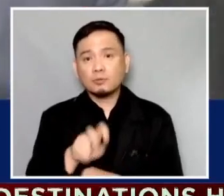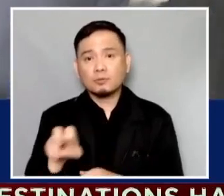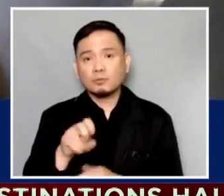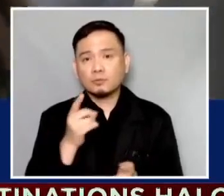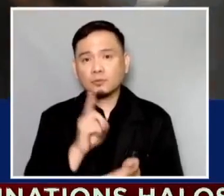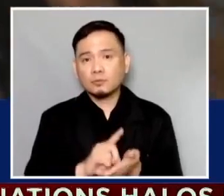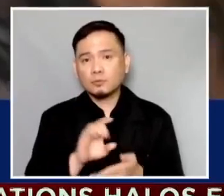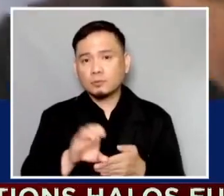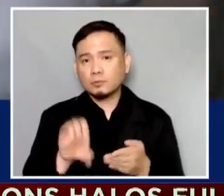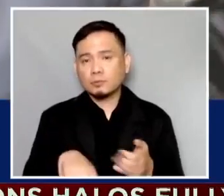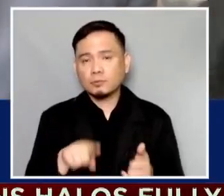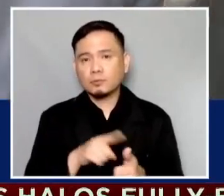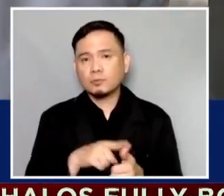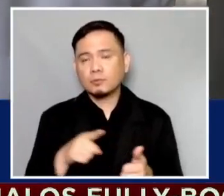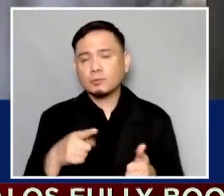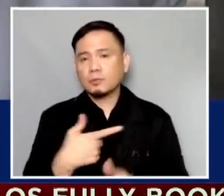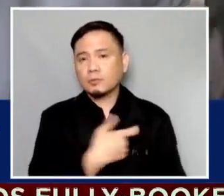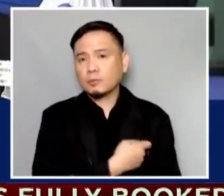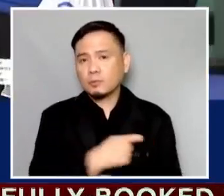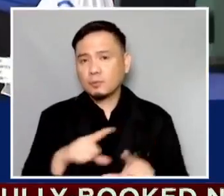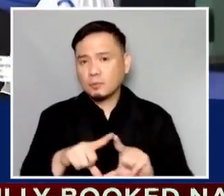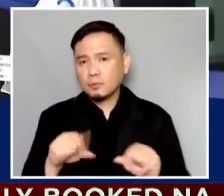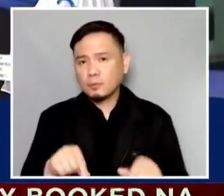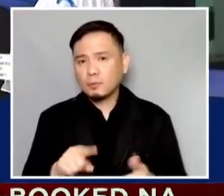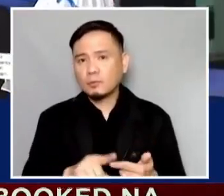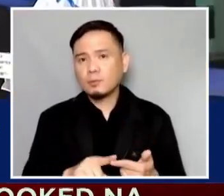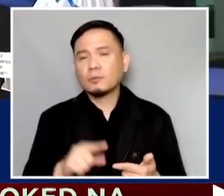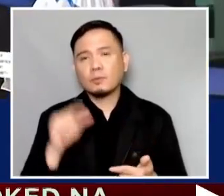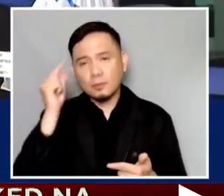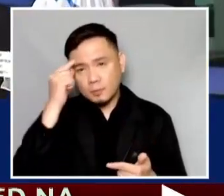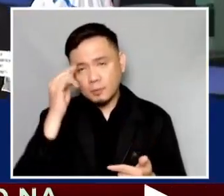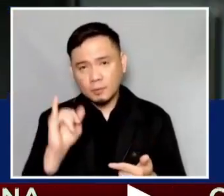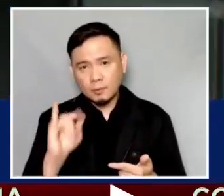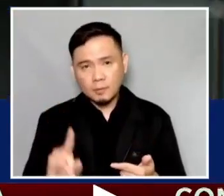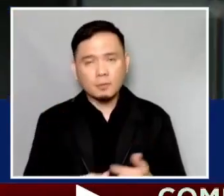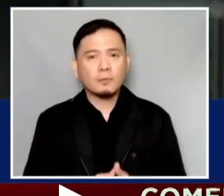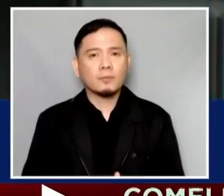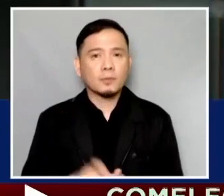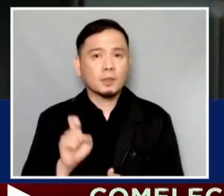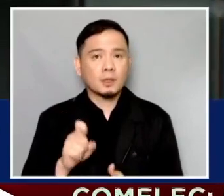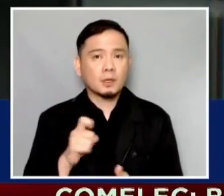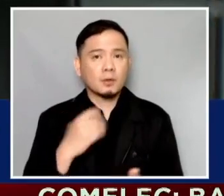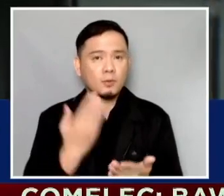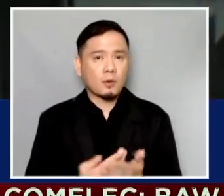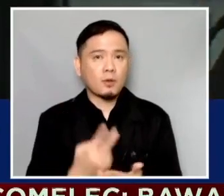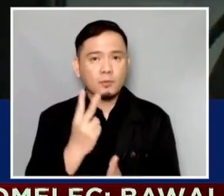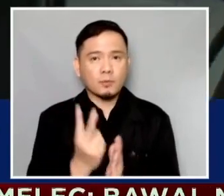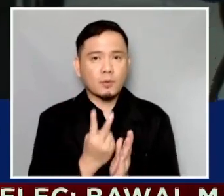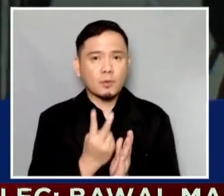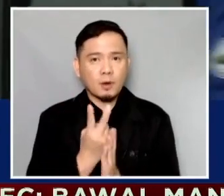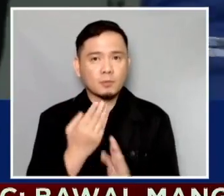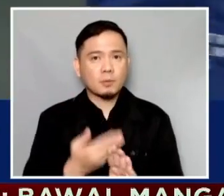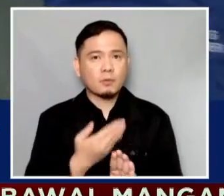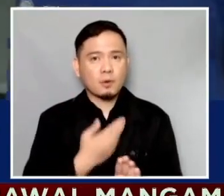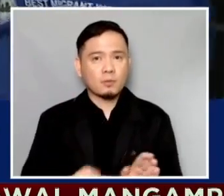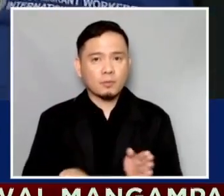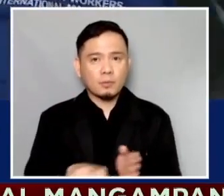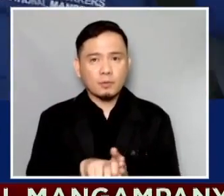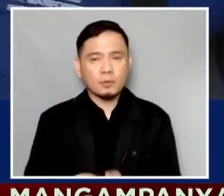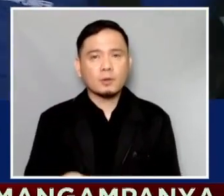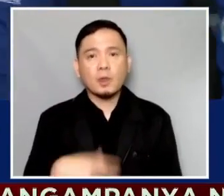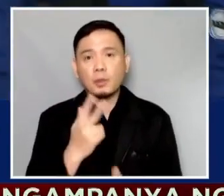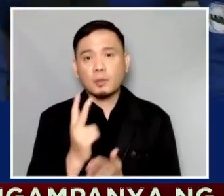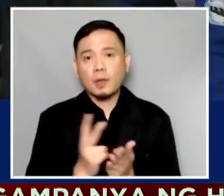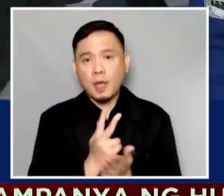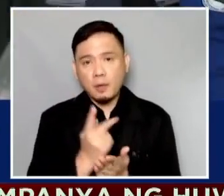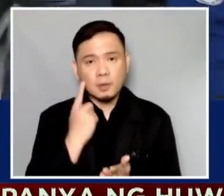card, magdala ng government-issued ID. Dumating sa paliparan 2 oras bago ang domestic flight at 3 oras bago